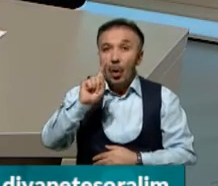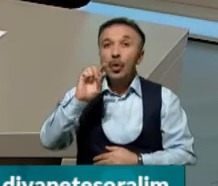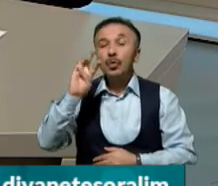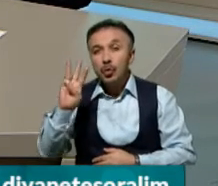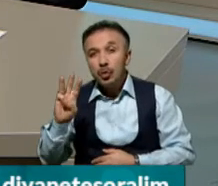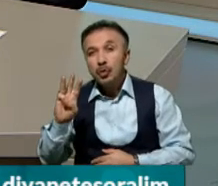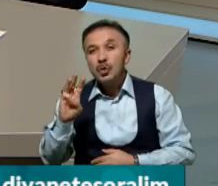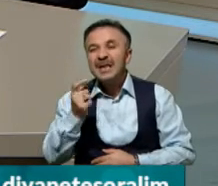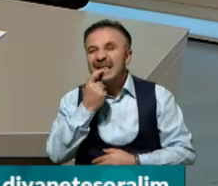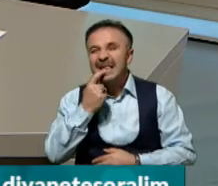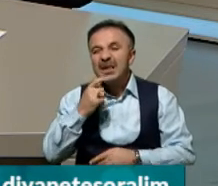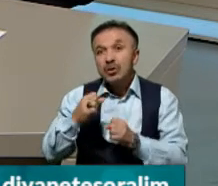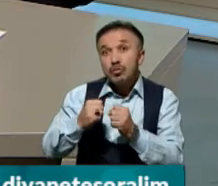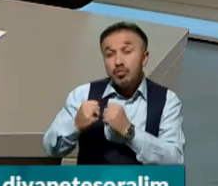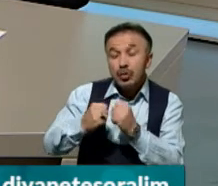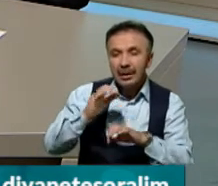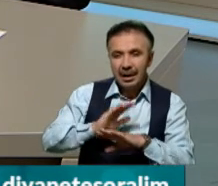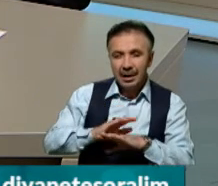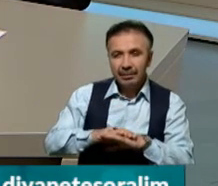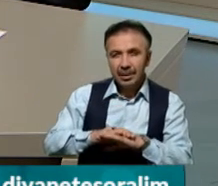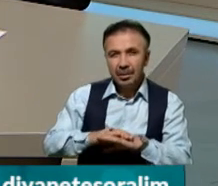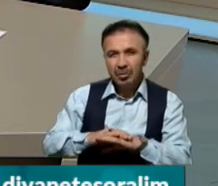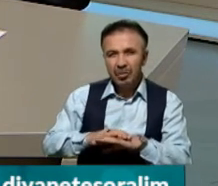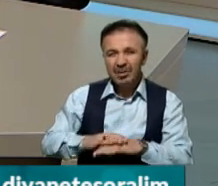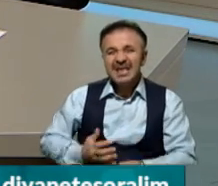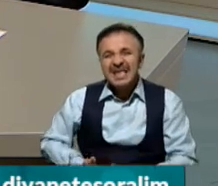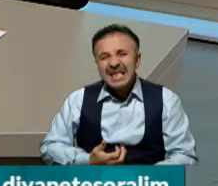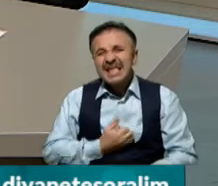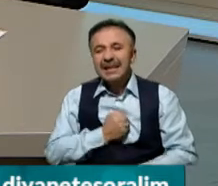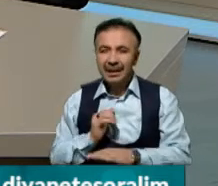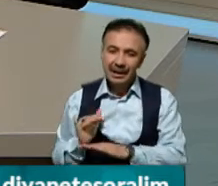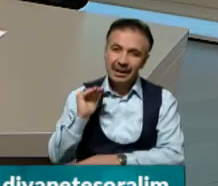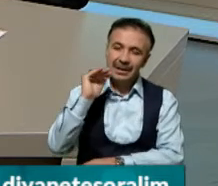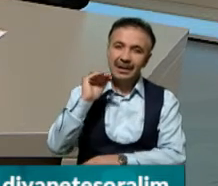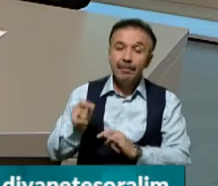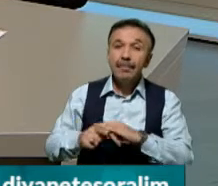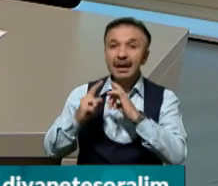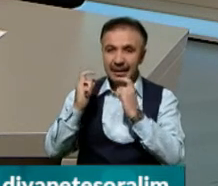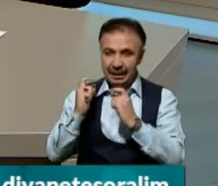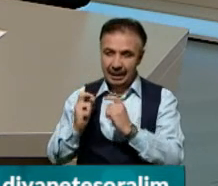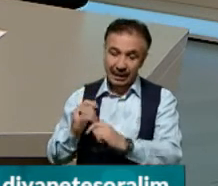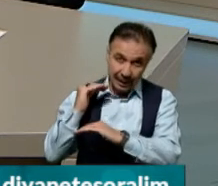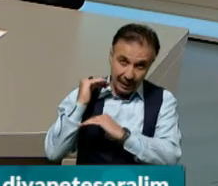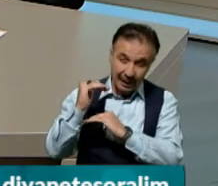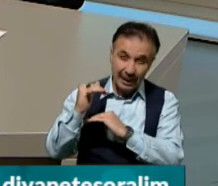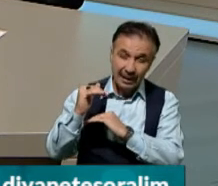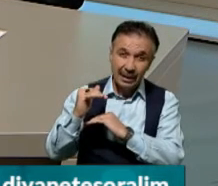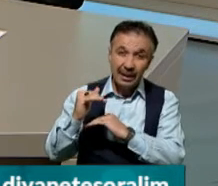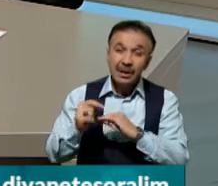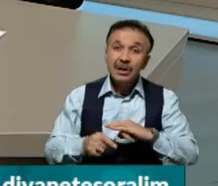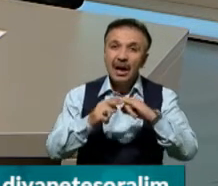Çok sıkıntılar çekti. Bir gün Mekke'yi fethetti Efendimiz. Mekkeliler Kabe'nin etrafında